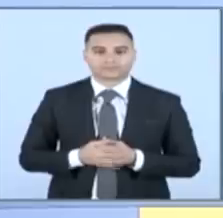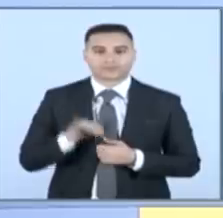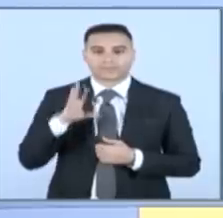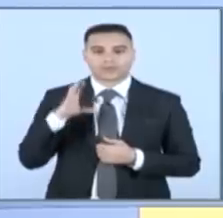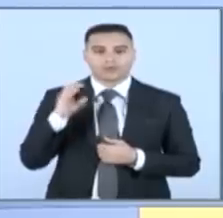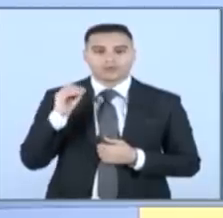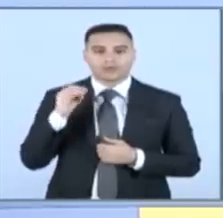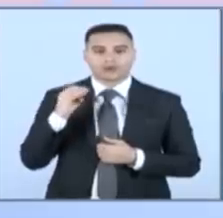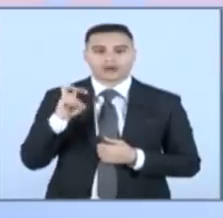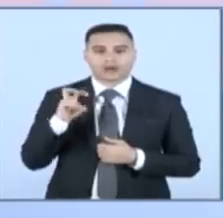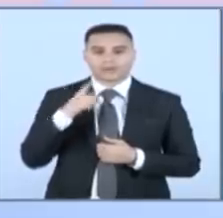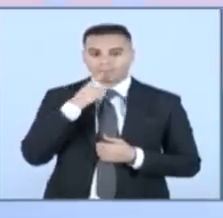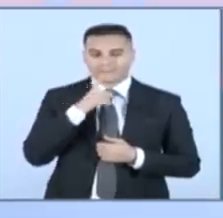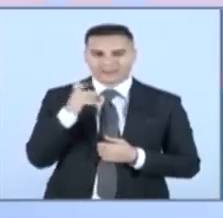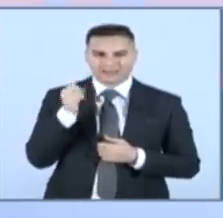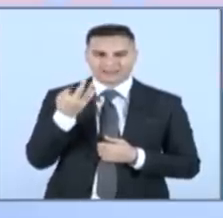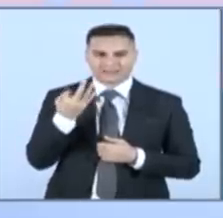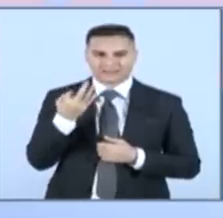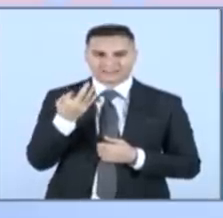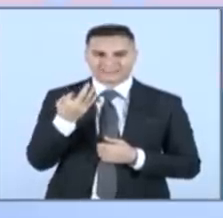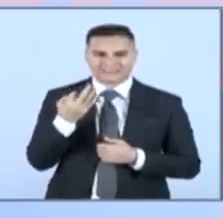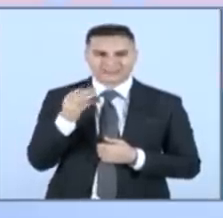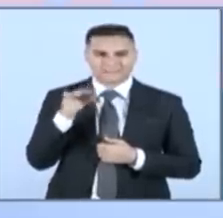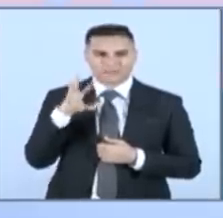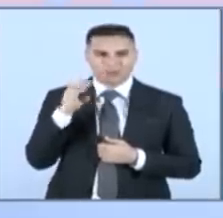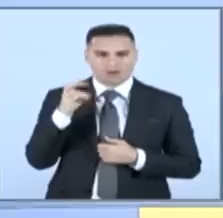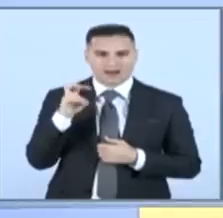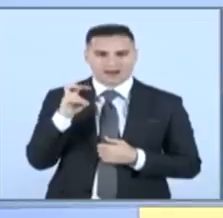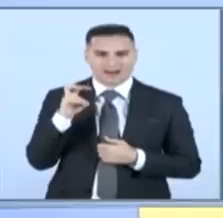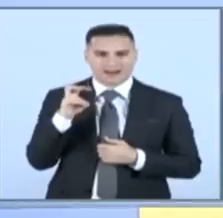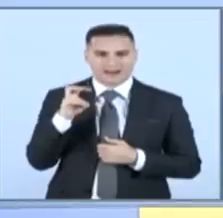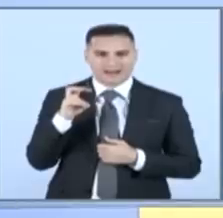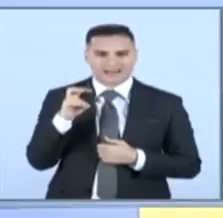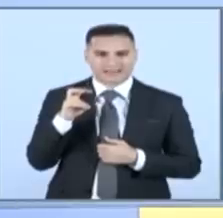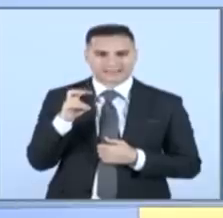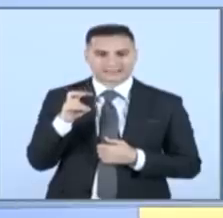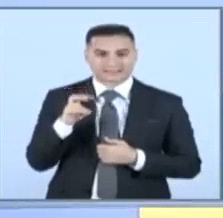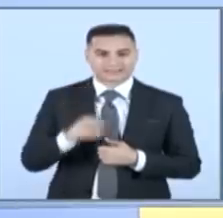مهجة؟ 113. 113 يا مهجة،